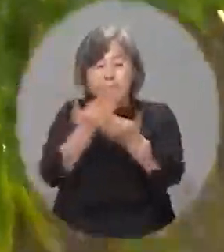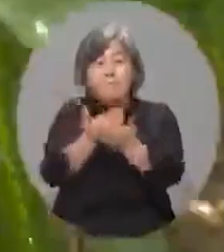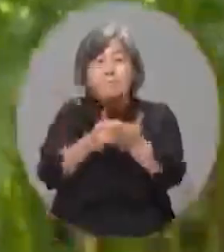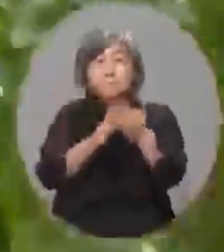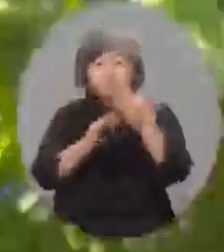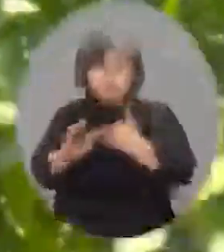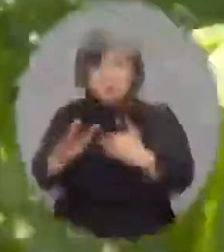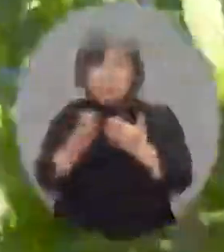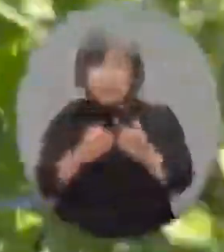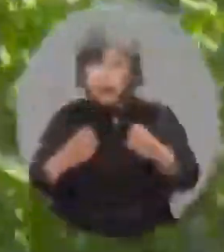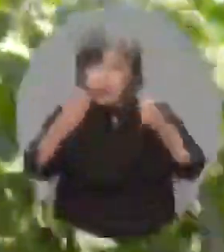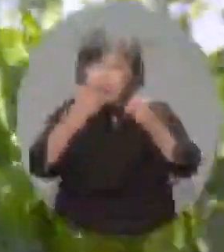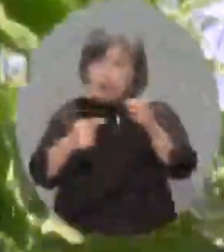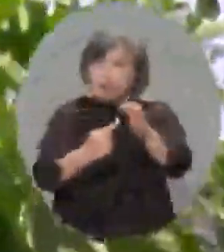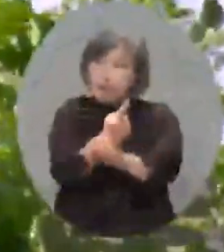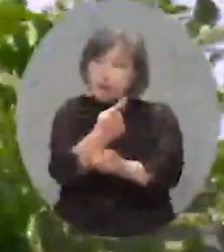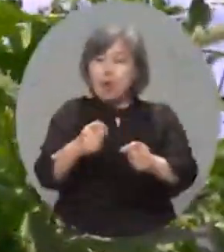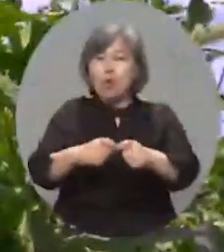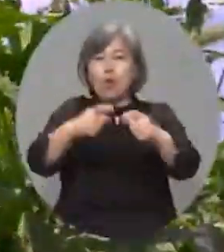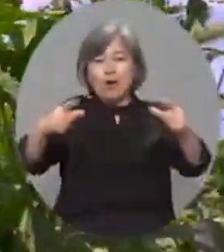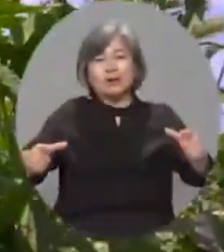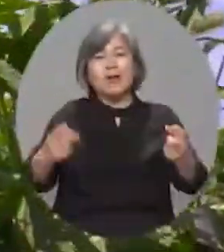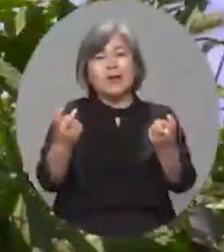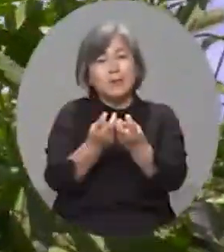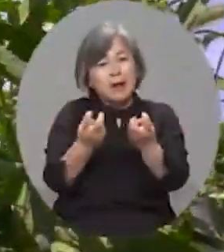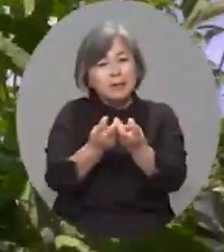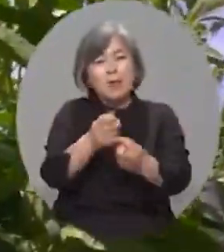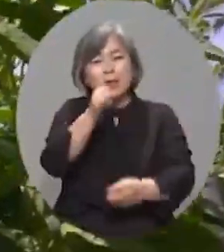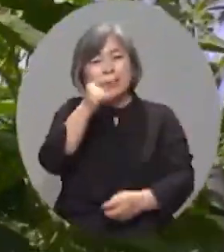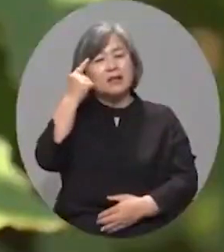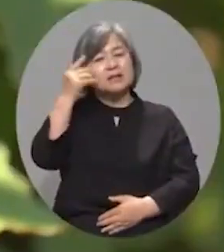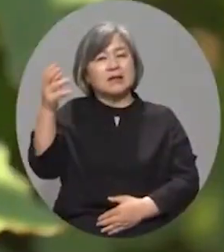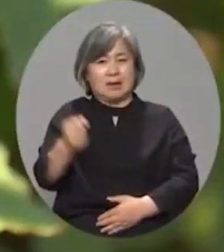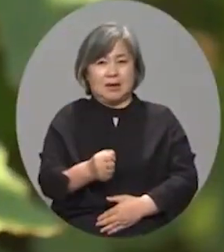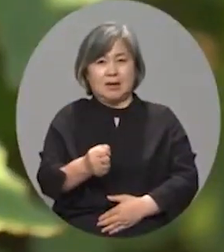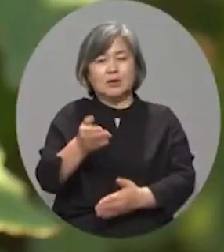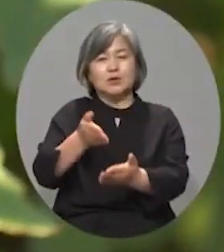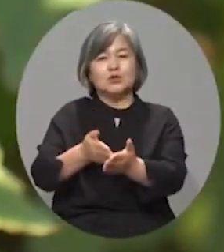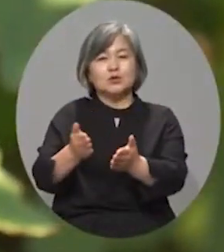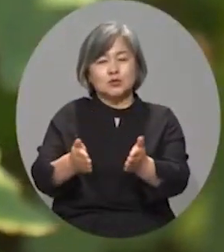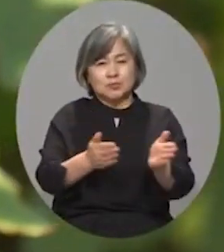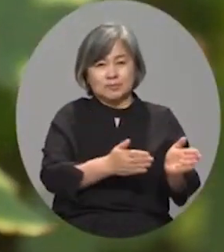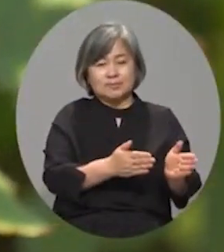식품용기 등 다른 제품으로 확대 상용화한다는 계획입니다. MBC 뉴스 이경입니다.